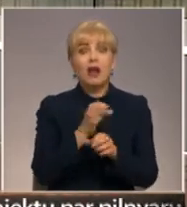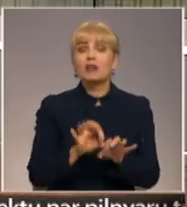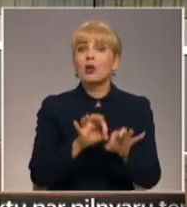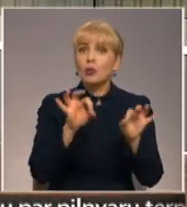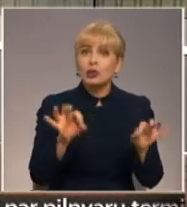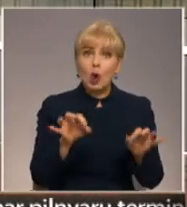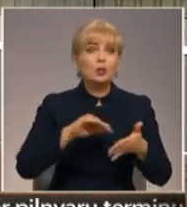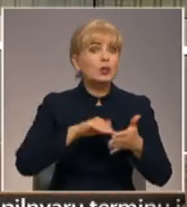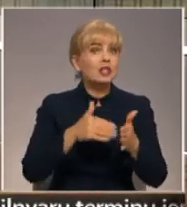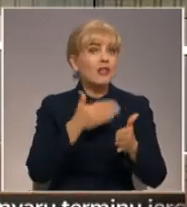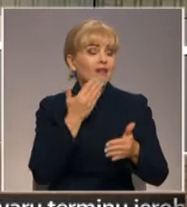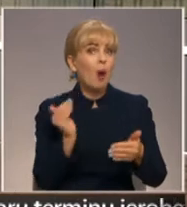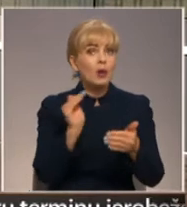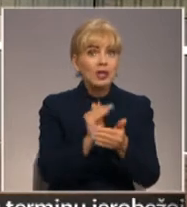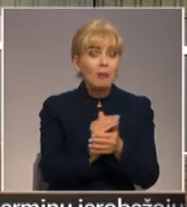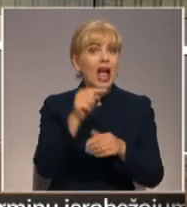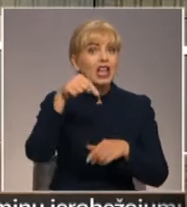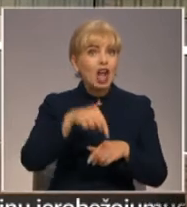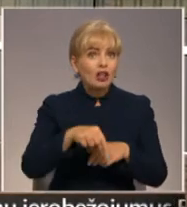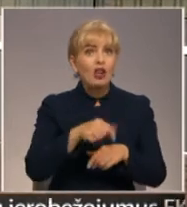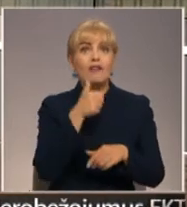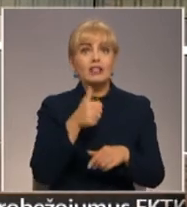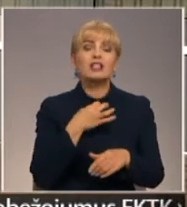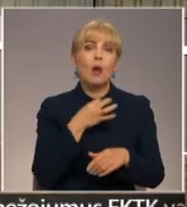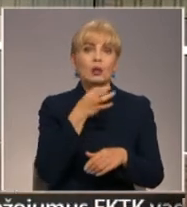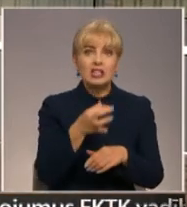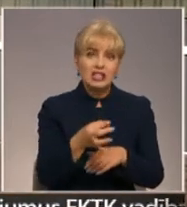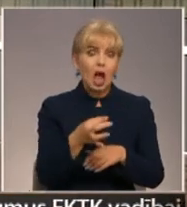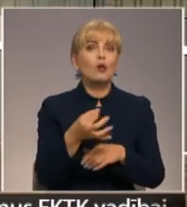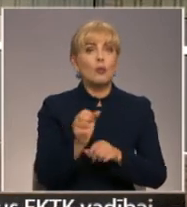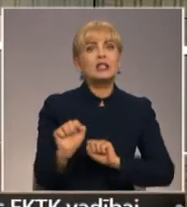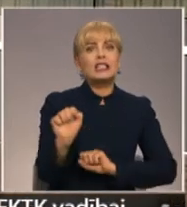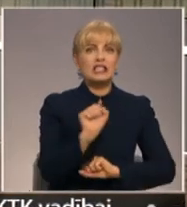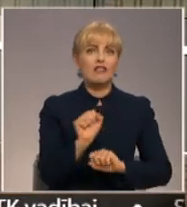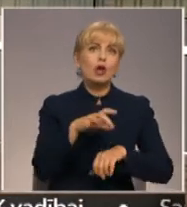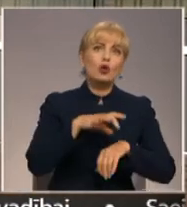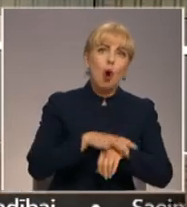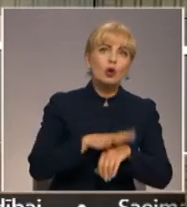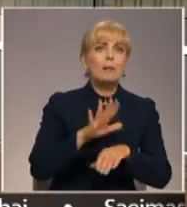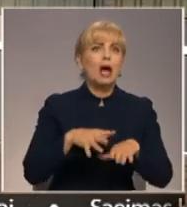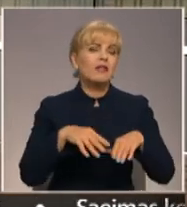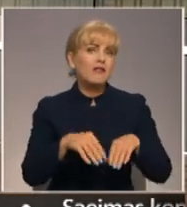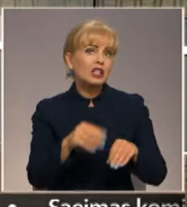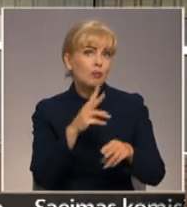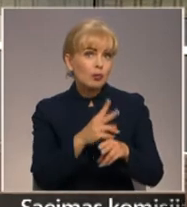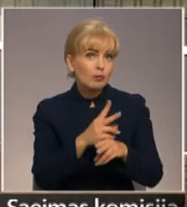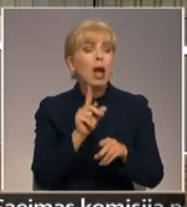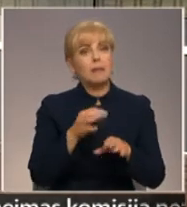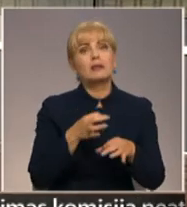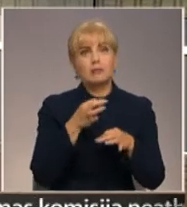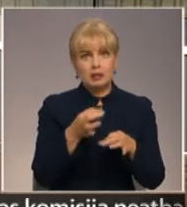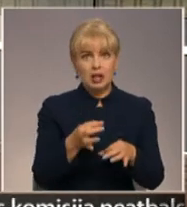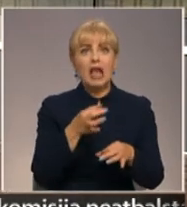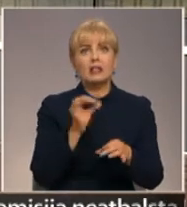no konkrētības par veicamajiem uzdevumiem, taču pauž apņēmību dienestu izveidot ilgtspējīgu un efektīvu, stāsta